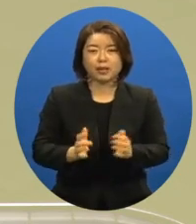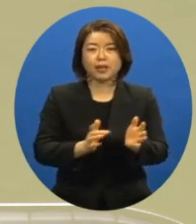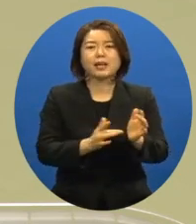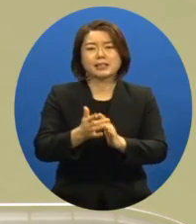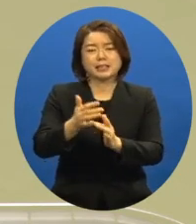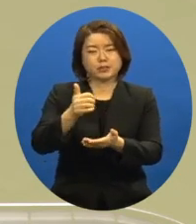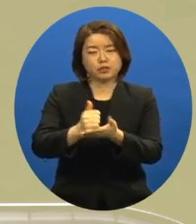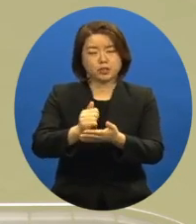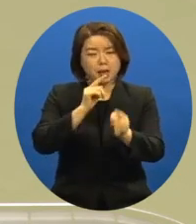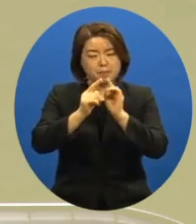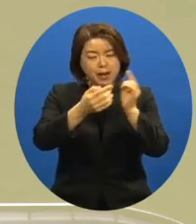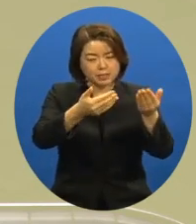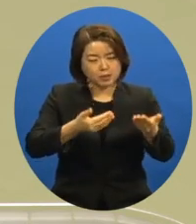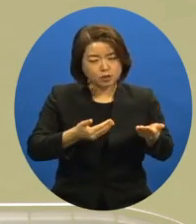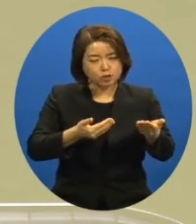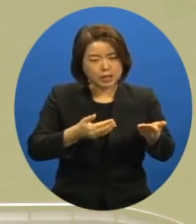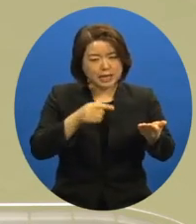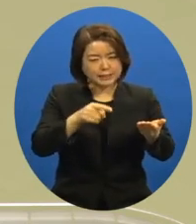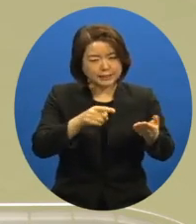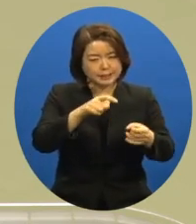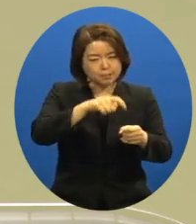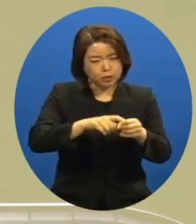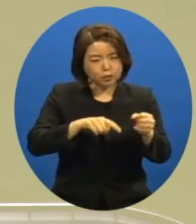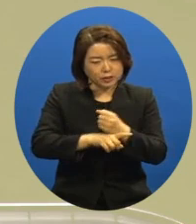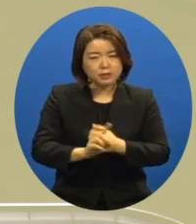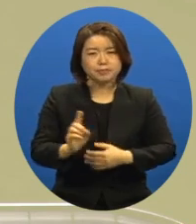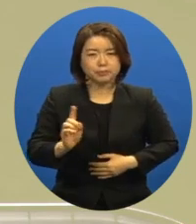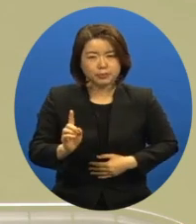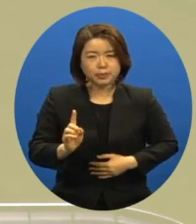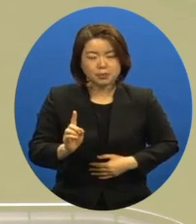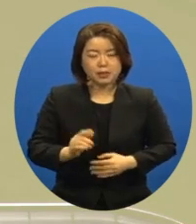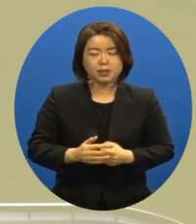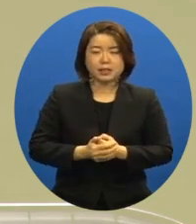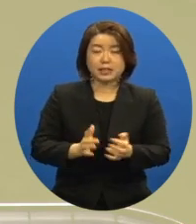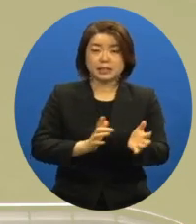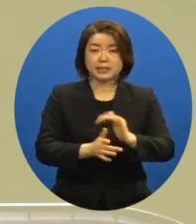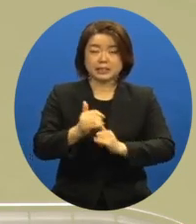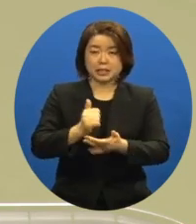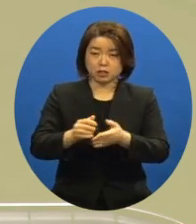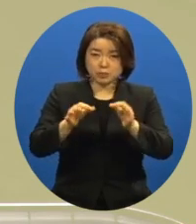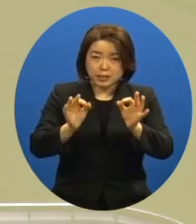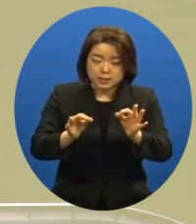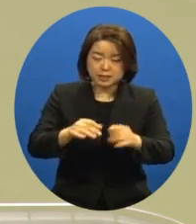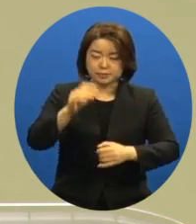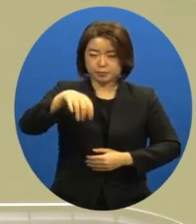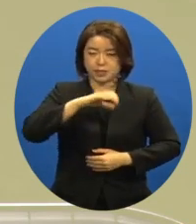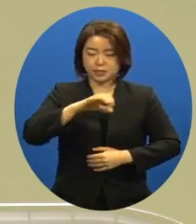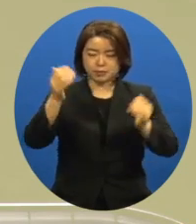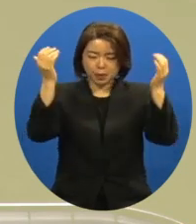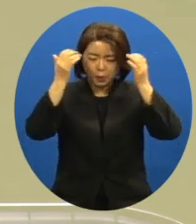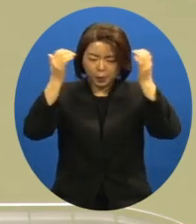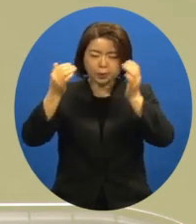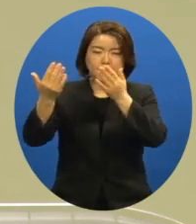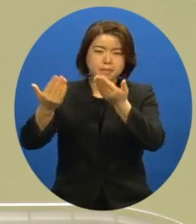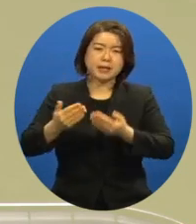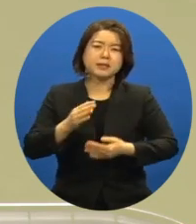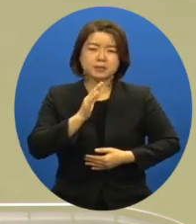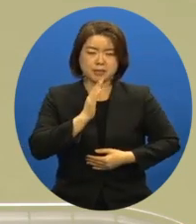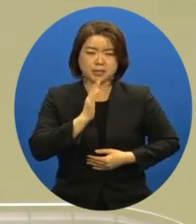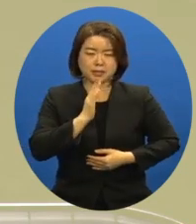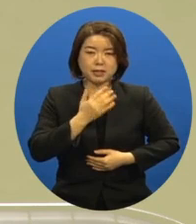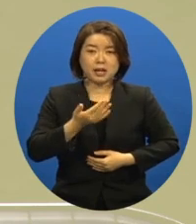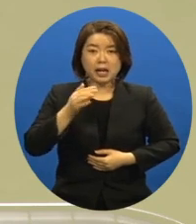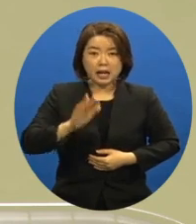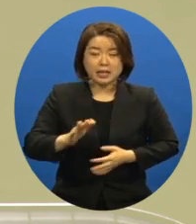예수님께서 말씀하셨던 그 말씀의 의미는 예수님이 이제 십자가에 고난을 당하겠지만